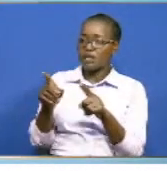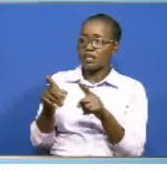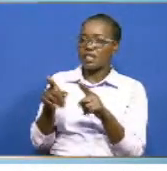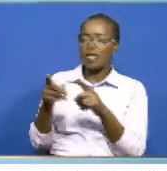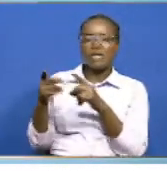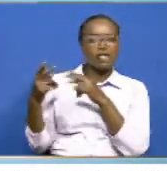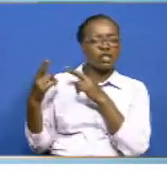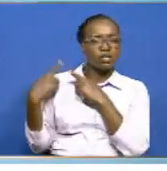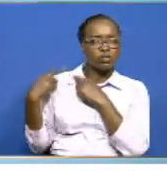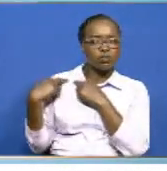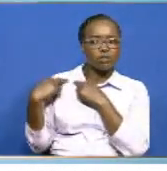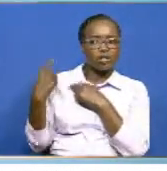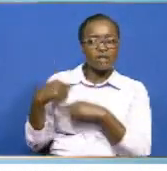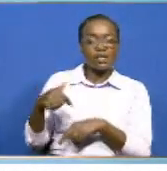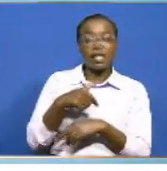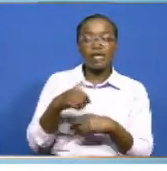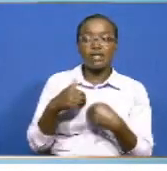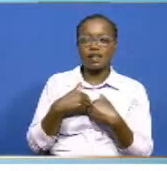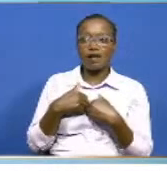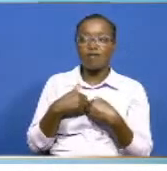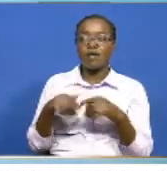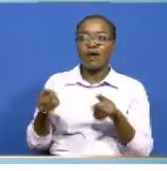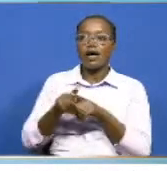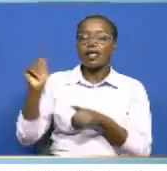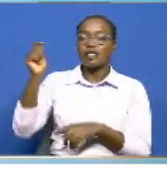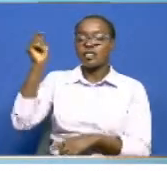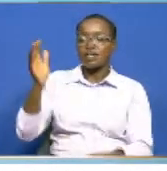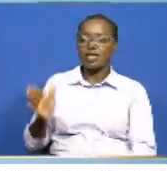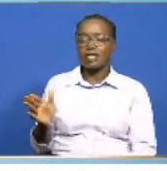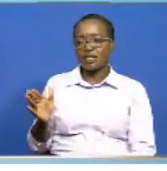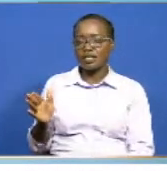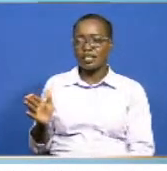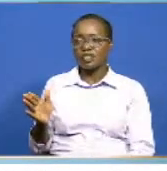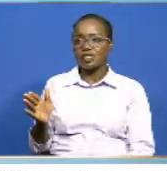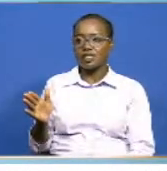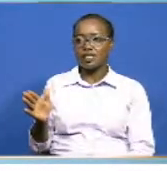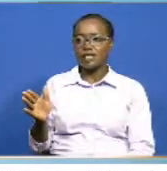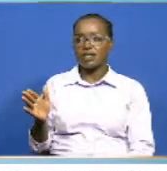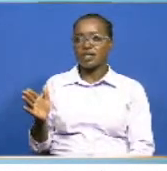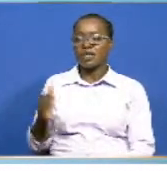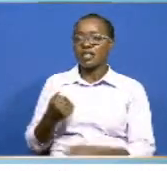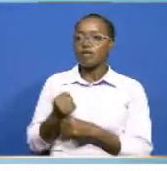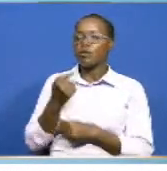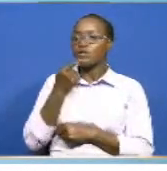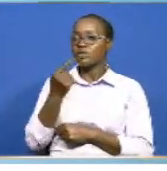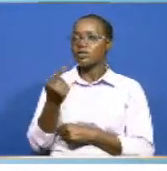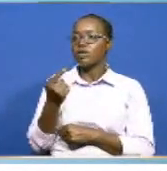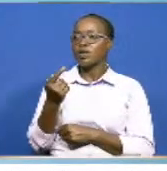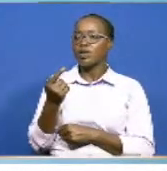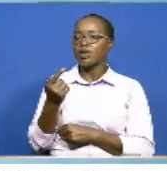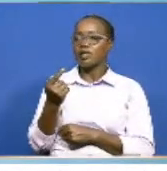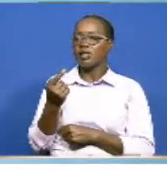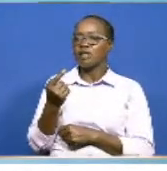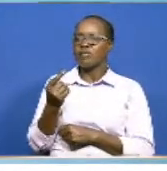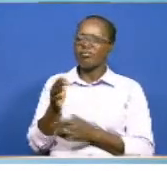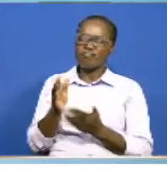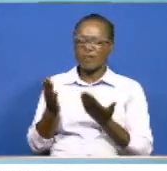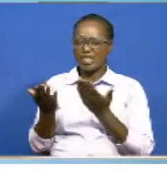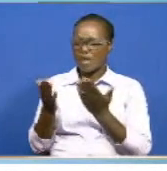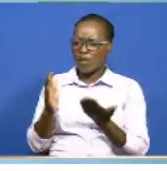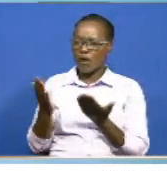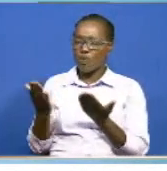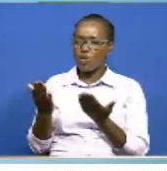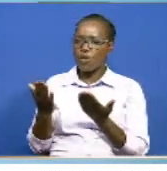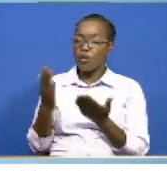jukumu sisi pia kama wananchi wa nchi yetu tukufu ya Kenya kuhakikisha kwamba kwa njia kidogo tumeweza pia